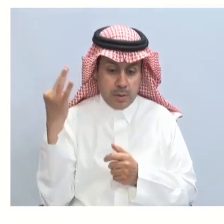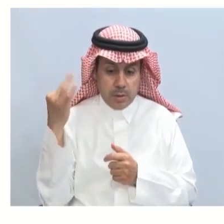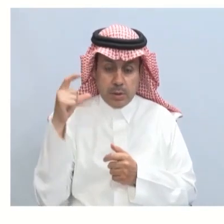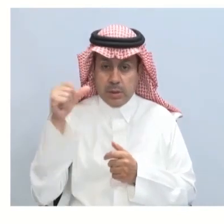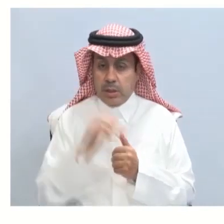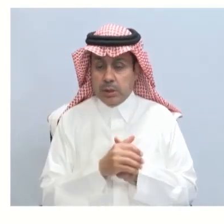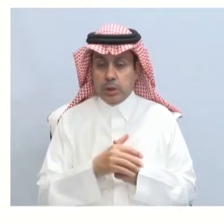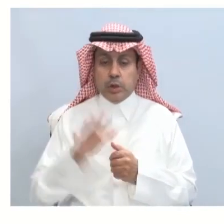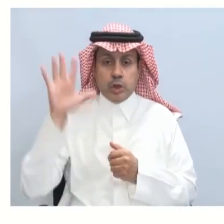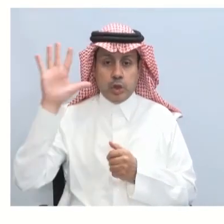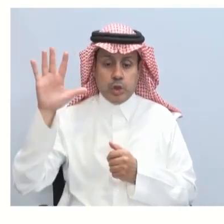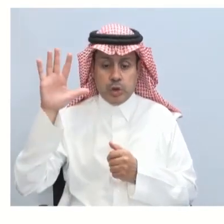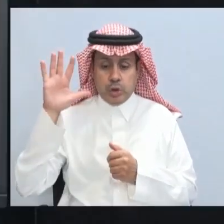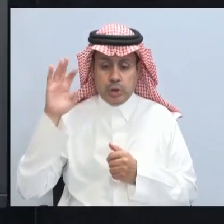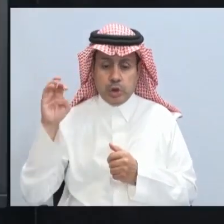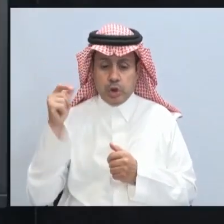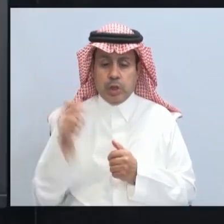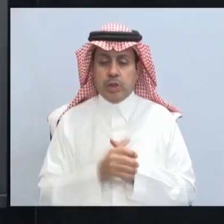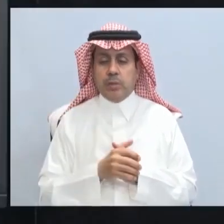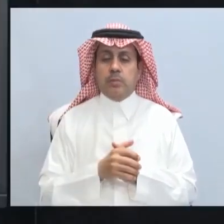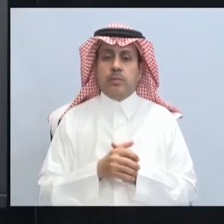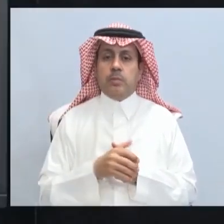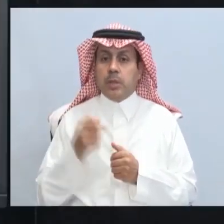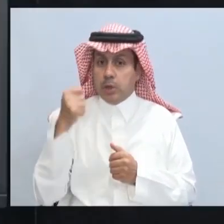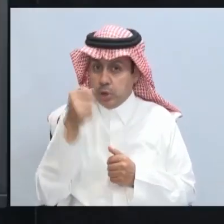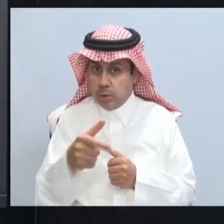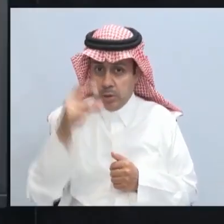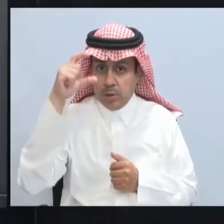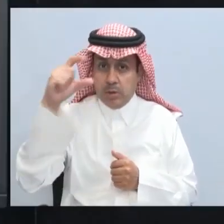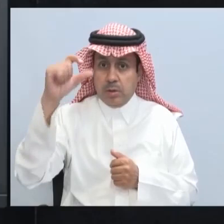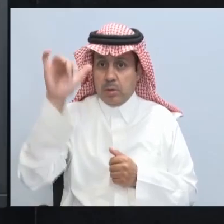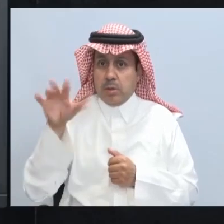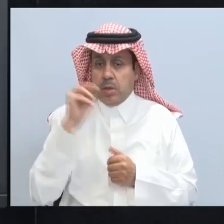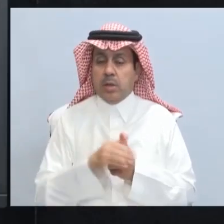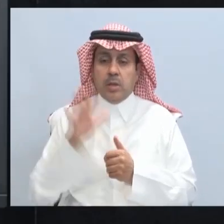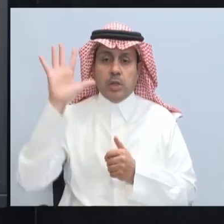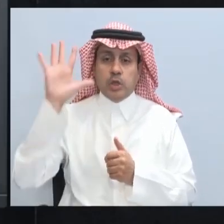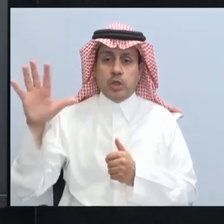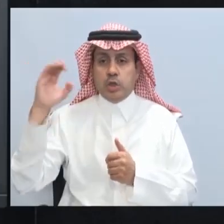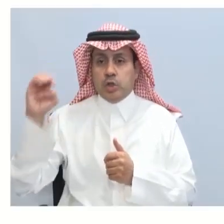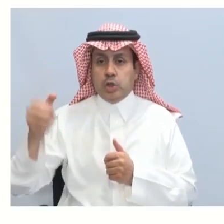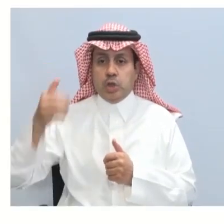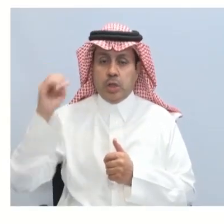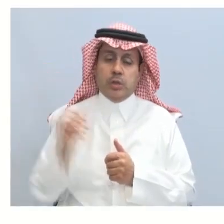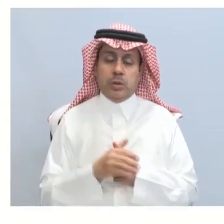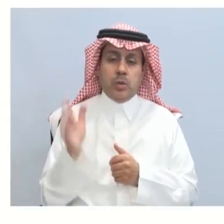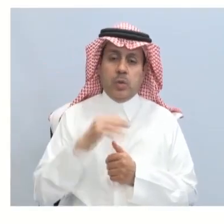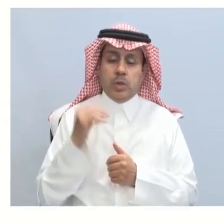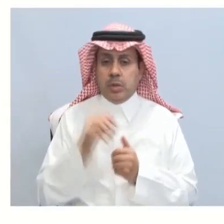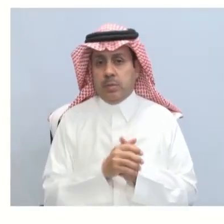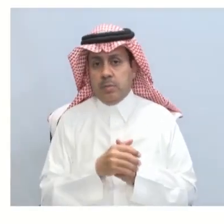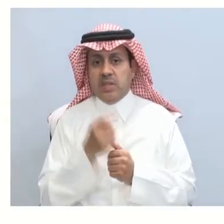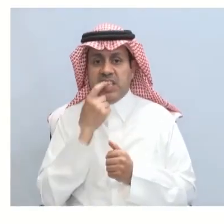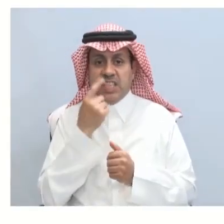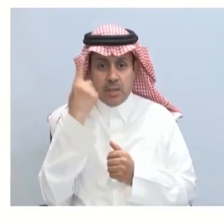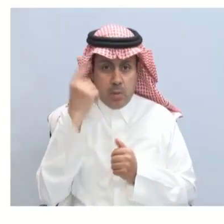الشجاج والجراح هذه الديه تختلف بحسب عمق الجرح ومحله ف في السن الواحد